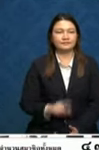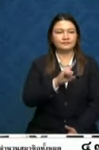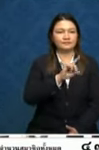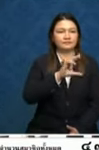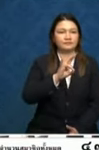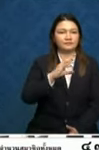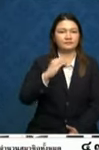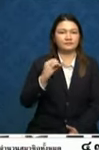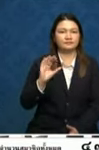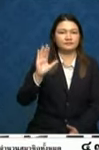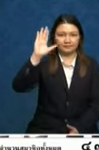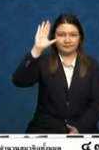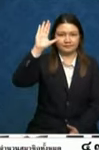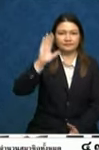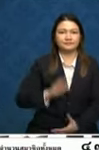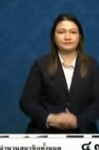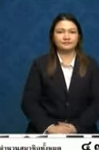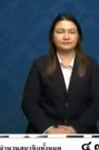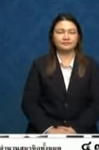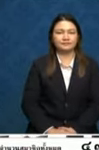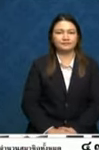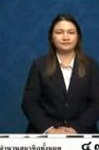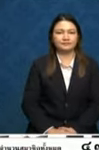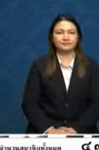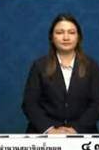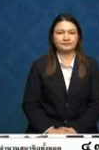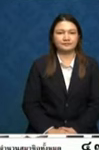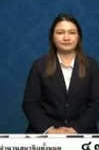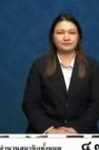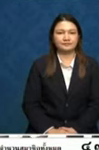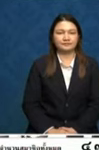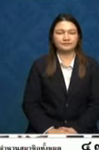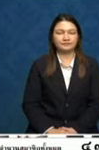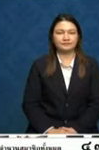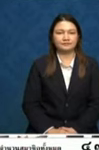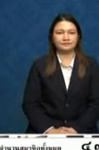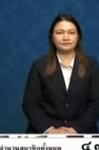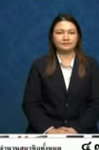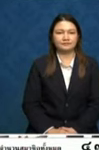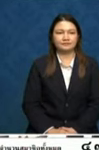170แสดงตนค่ะ 170แสดงตนนะครับ